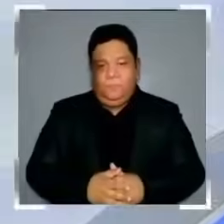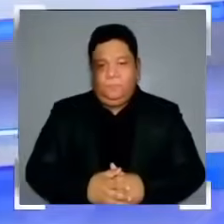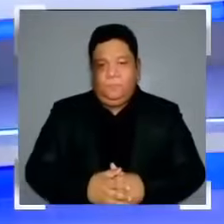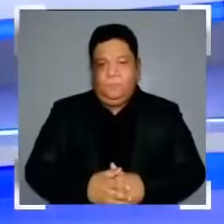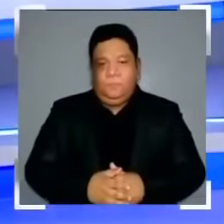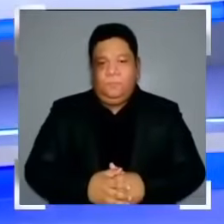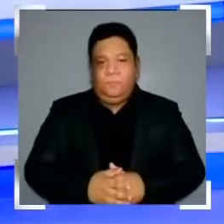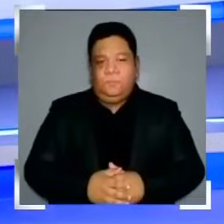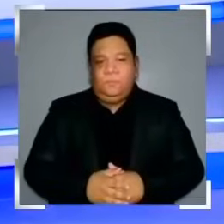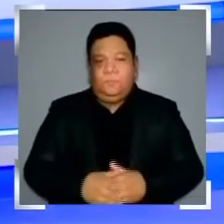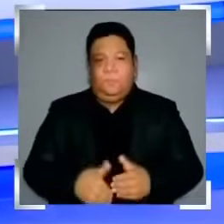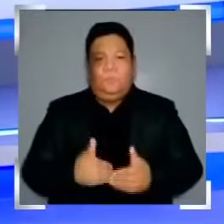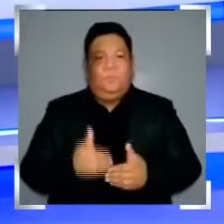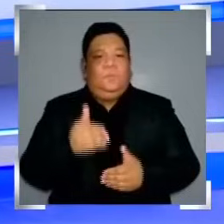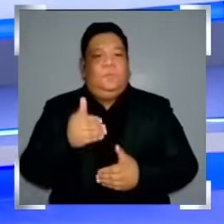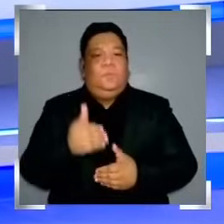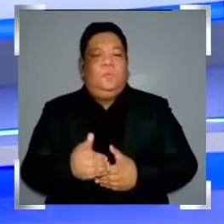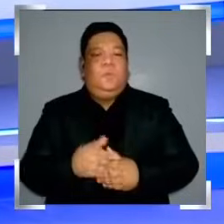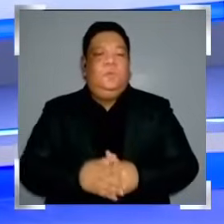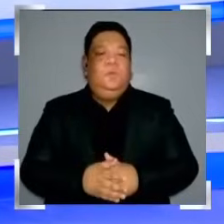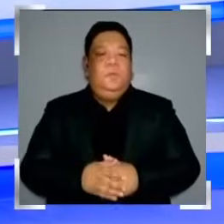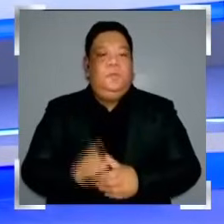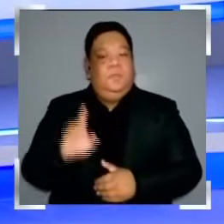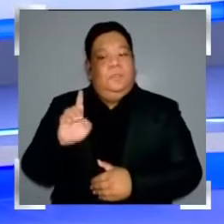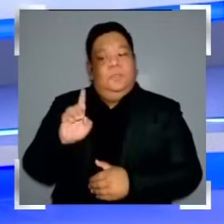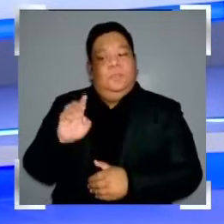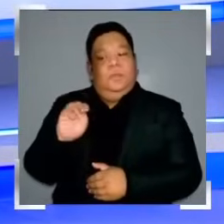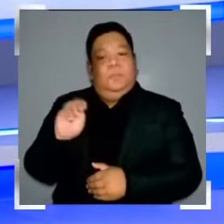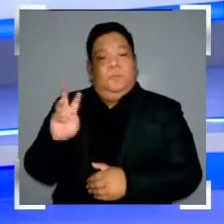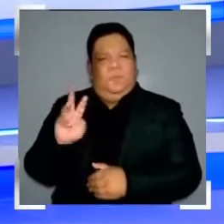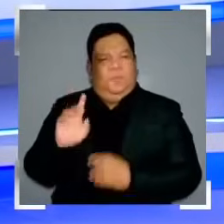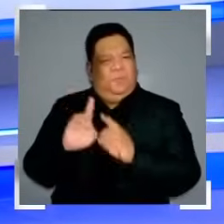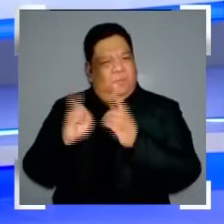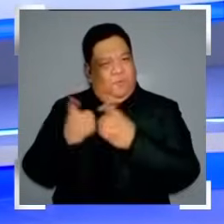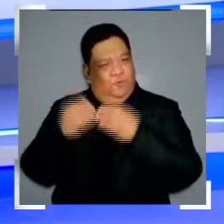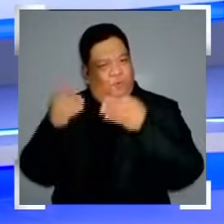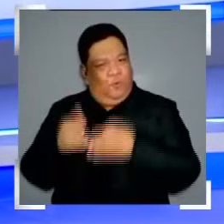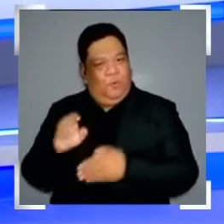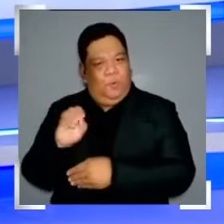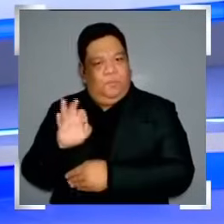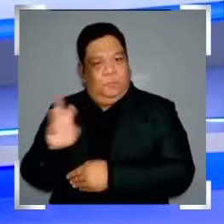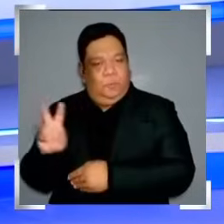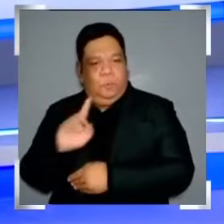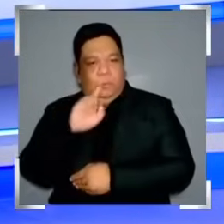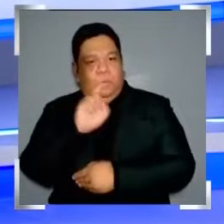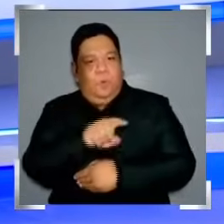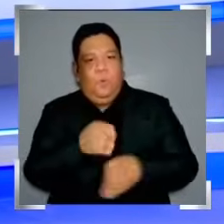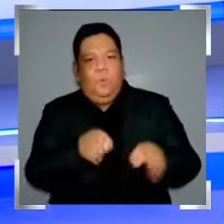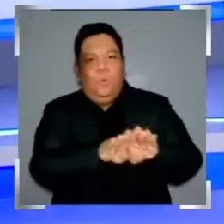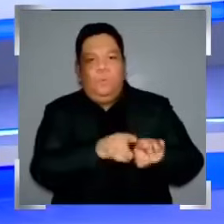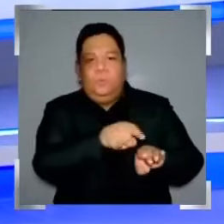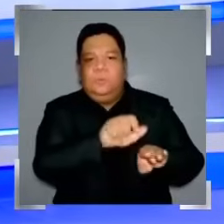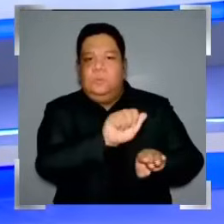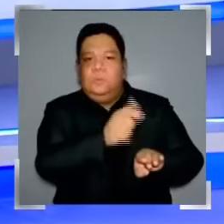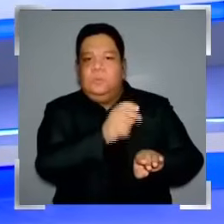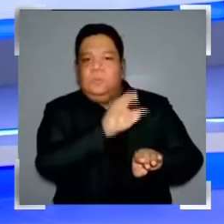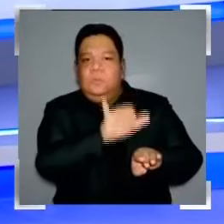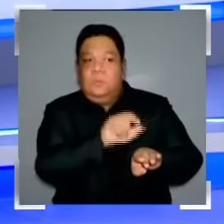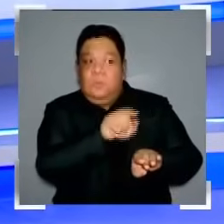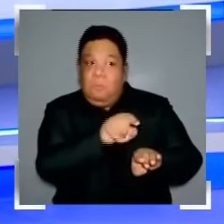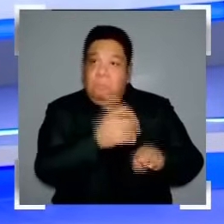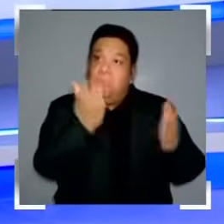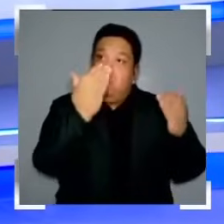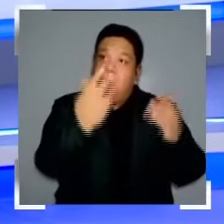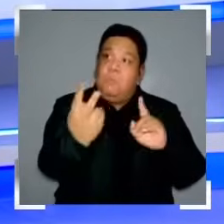Inasara ng Department of Migrant Workers ang isang agency na nag-alok umano ng trabaho abroad kahit wala itong lisensya. Ayon sa